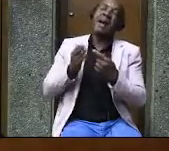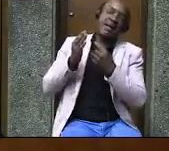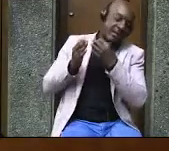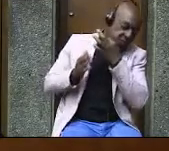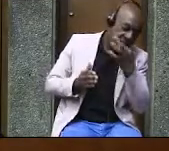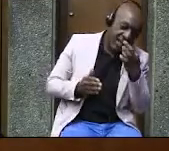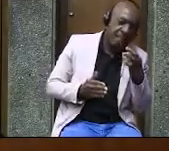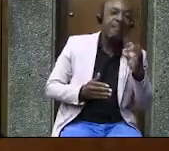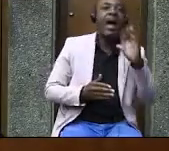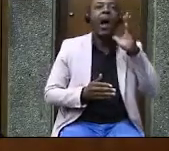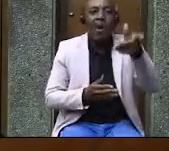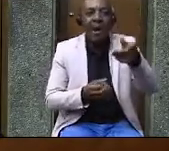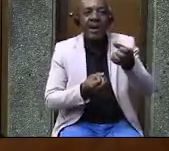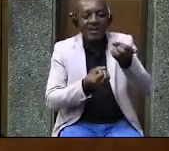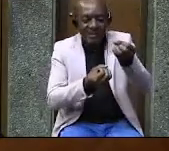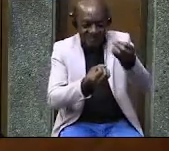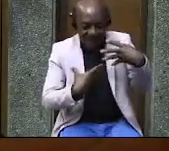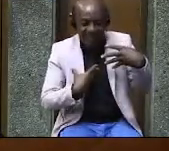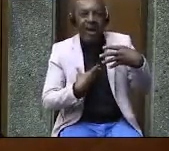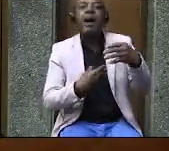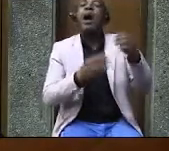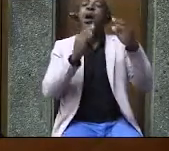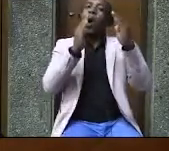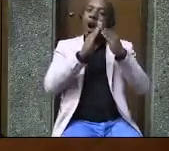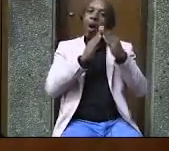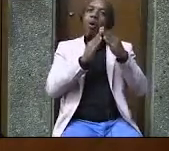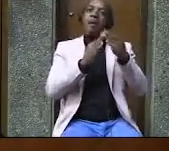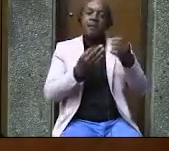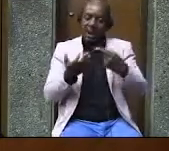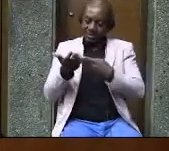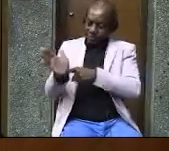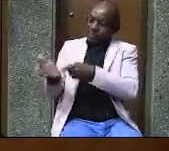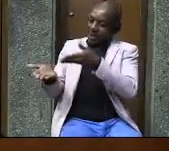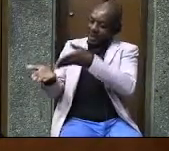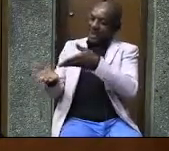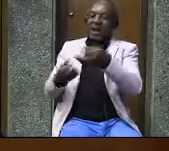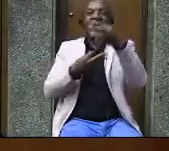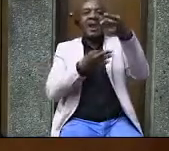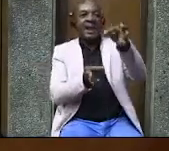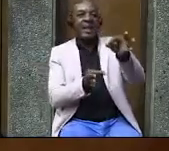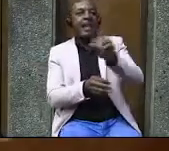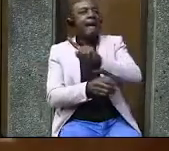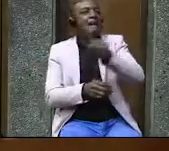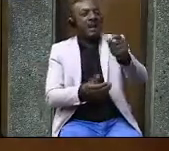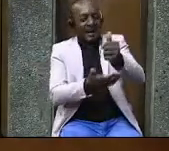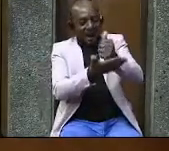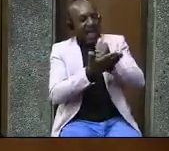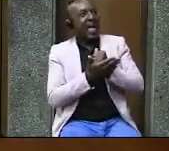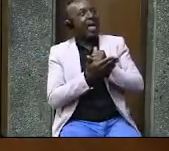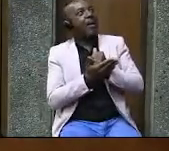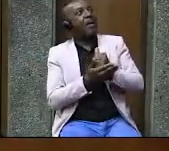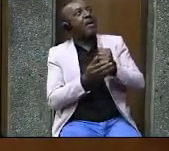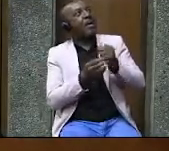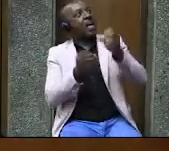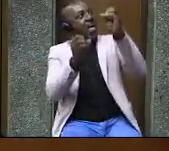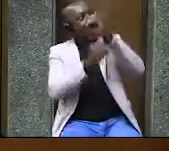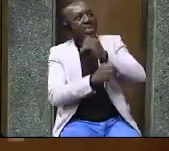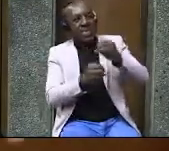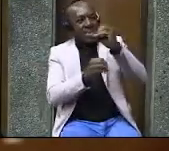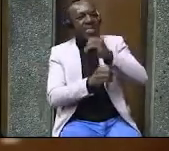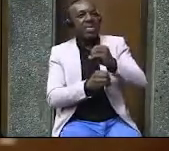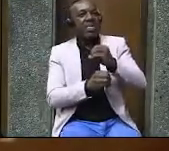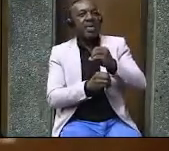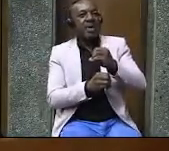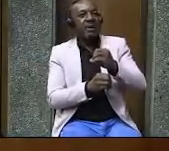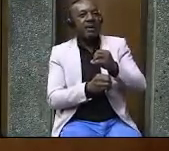indlu kodwa ngiyitholanga ngithole iflat how come banganginika iflat ngimdala ngingaka bathatha abantwana abancane ebiketlong babafake